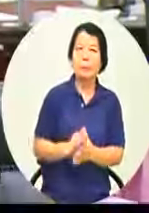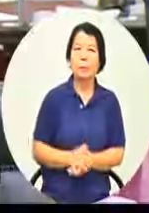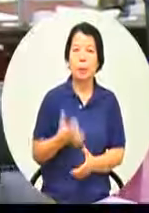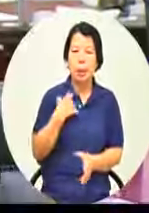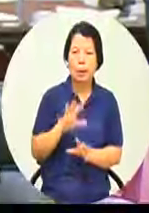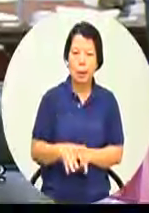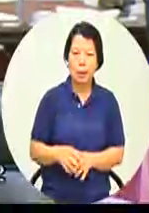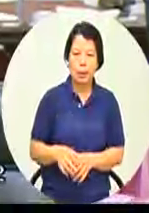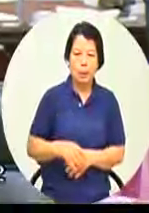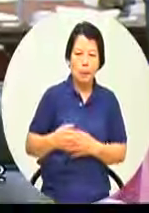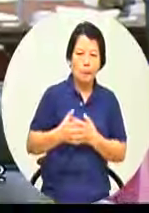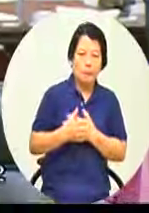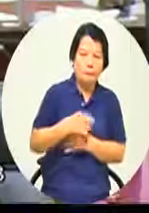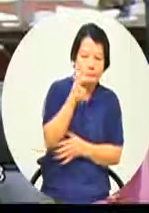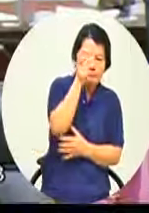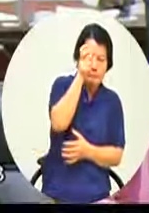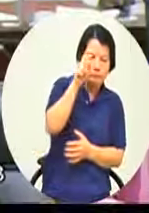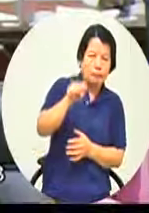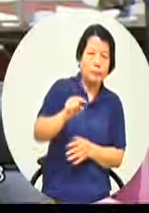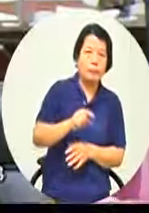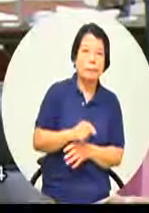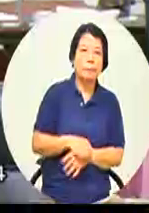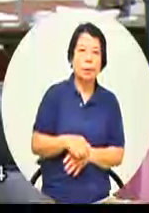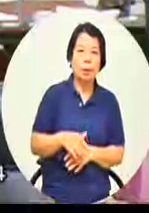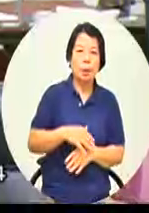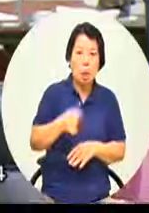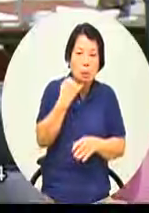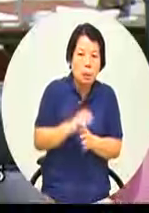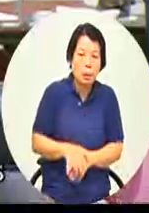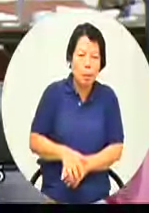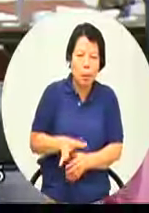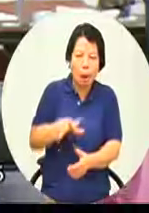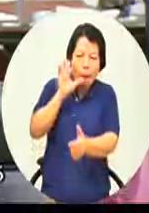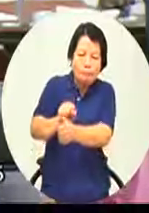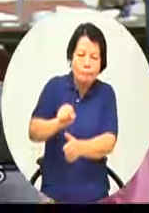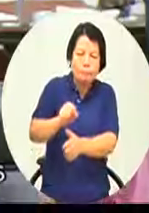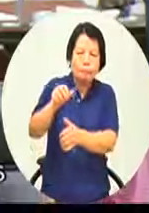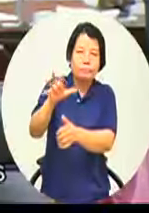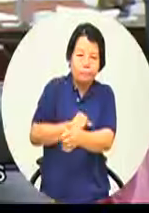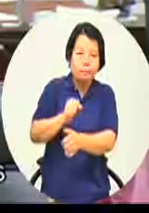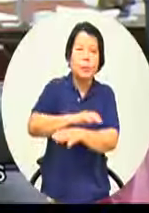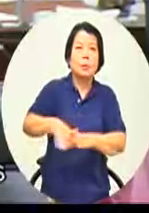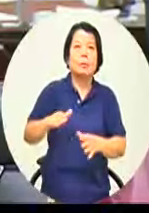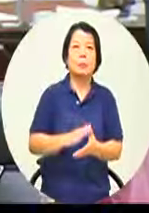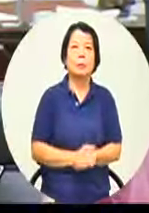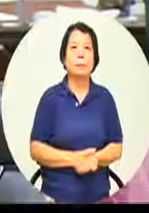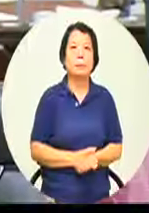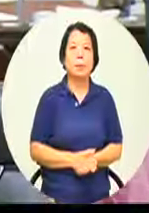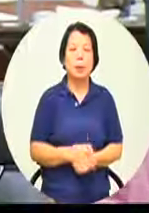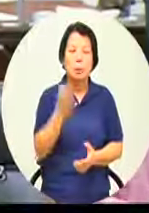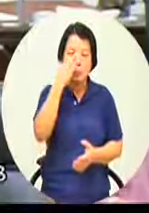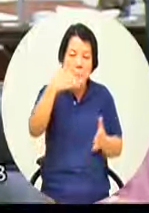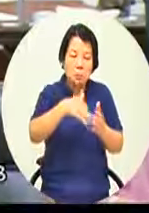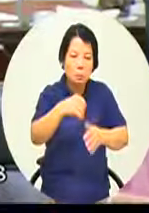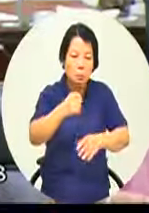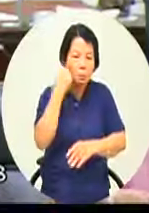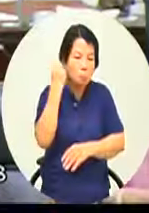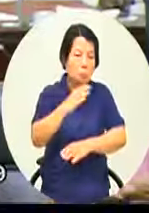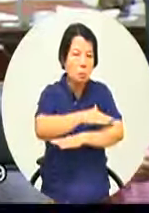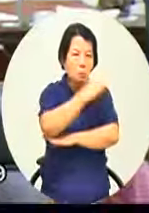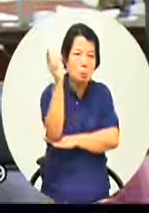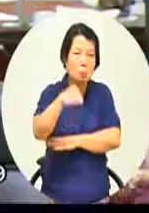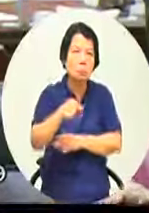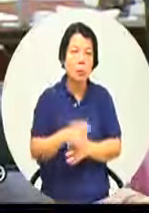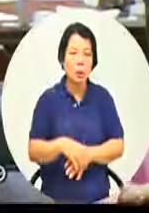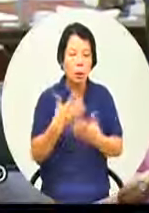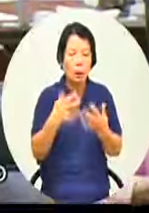就会警戒，警戒甚至就开始可能也许会攻击或怎样。好，那其实我看到这则新闻，我实在有很